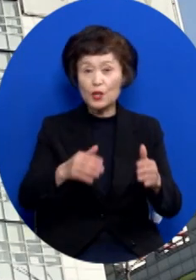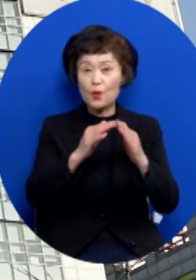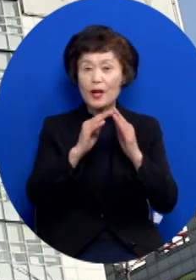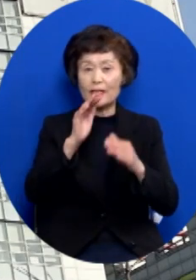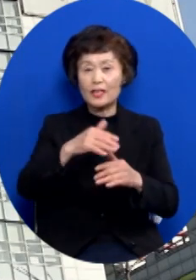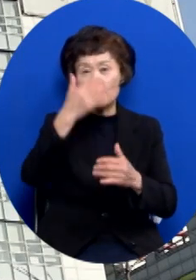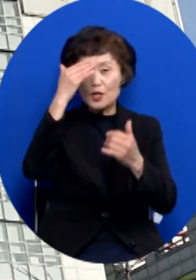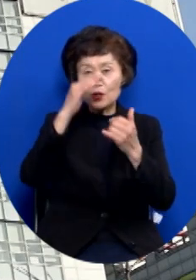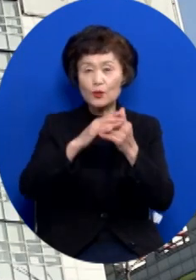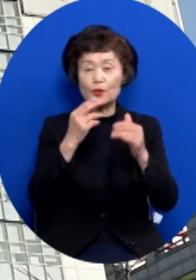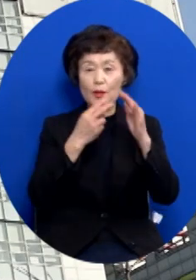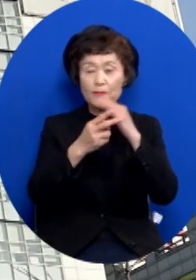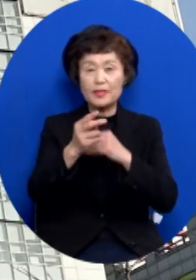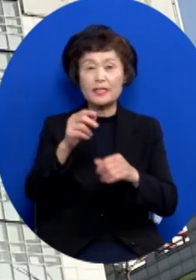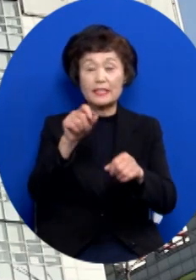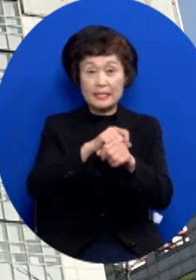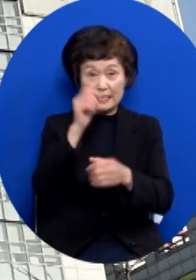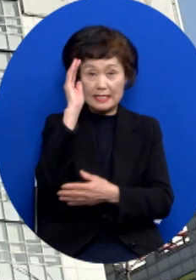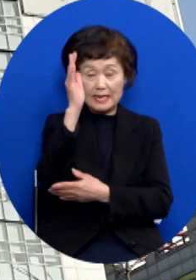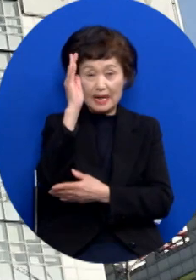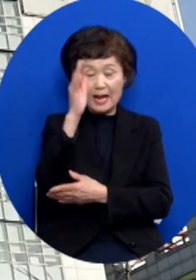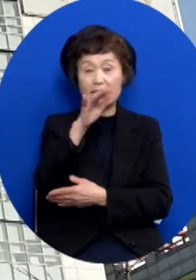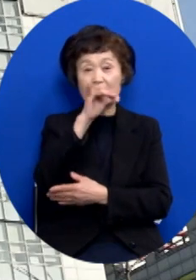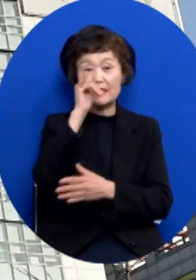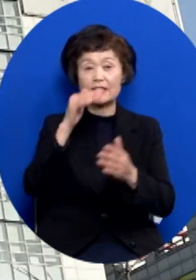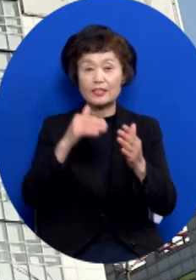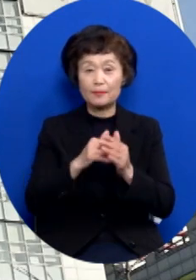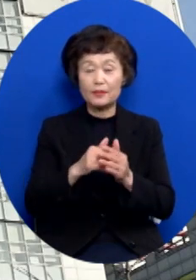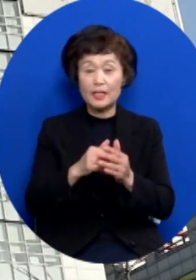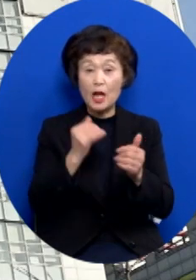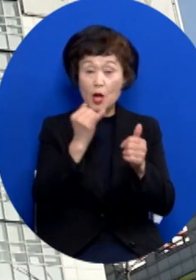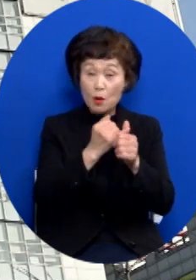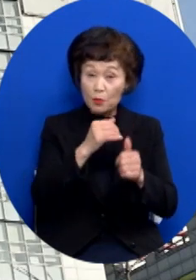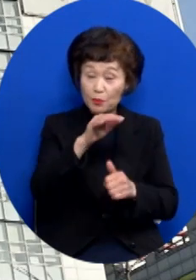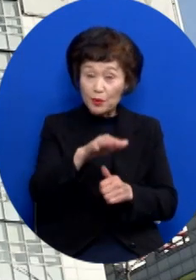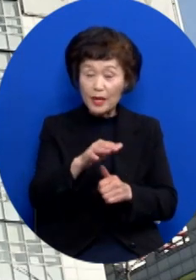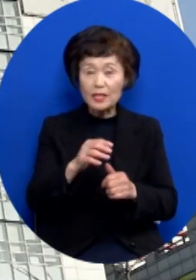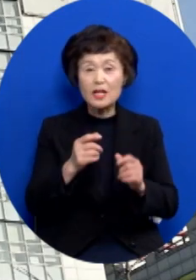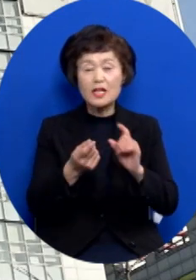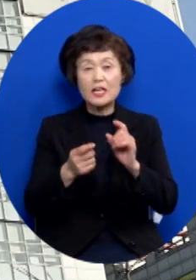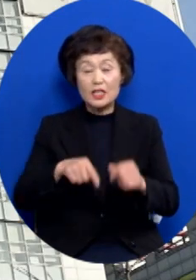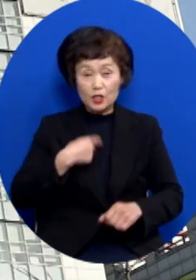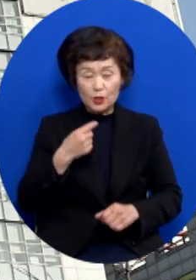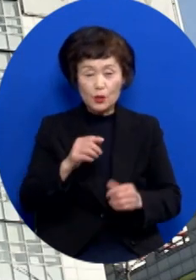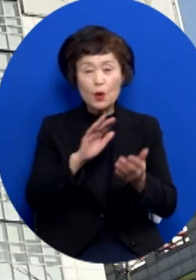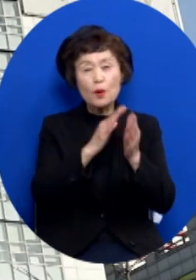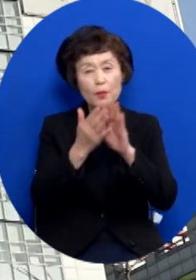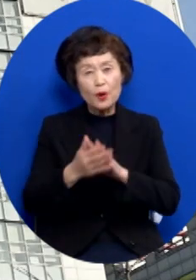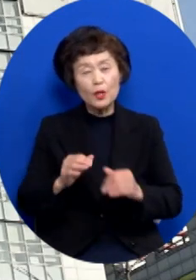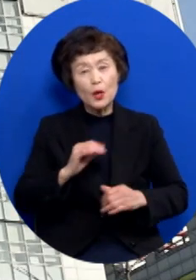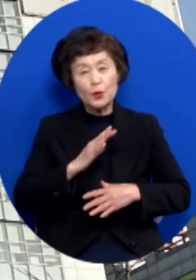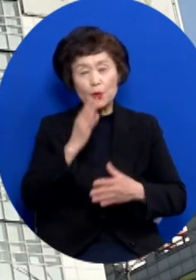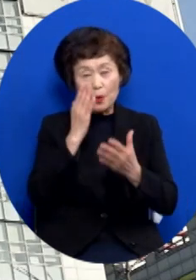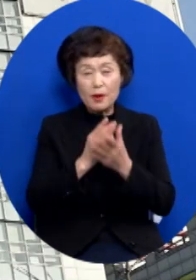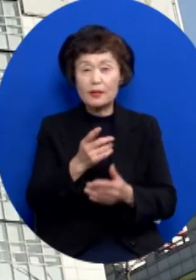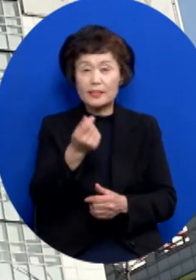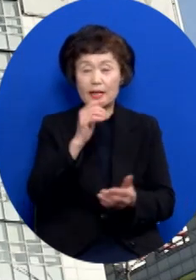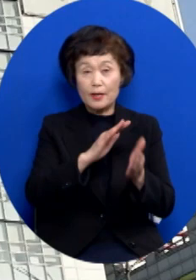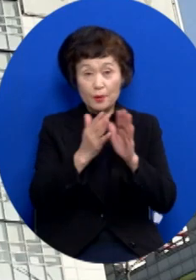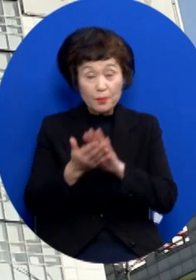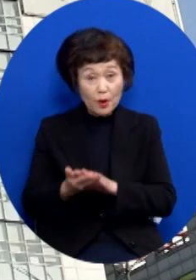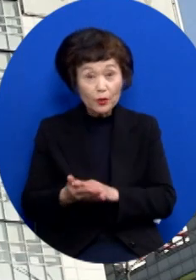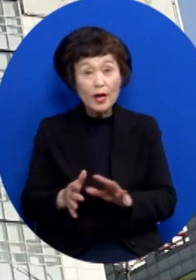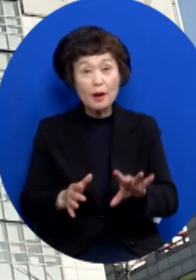진행했습니다. 강사로 나선 개그맨 김원효, 심진아 부부는 스스로의 변화를 두려워하지 말고 작은 변화부터 실천해야